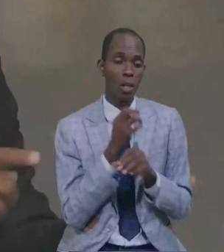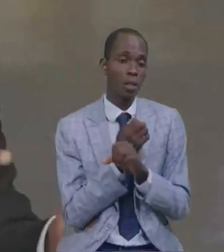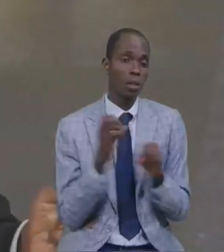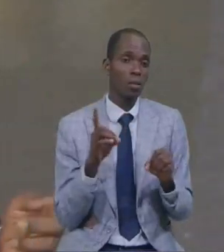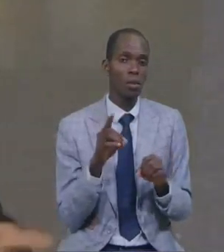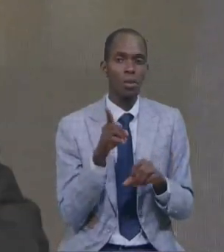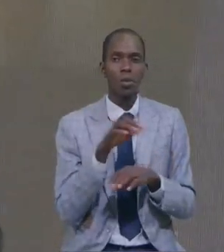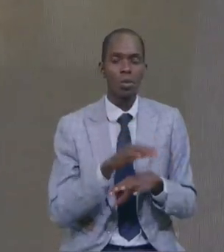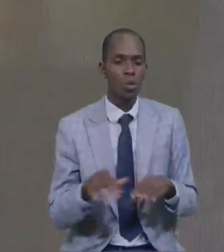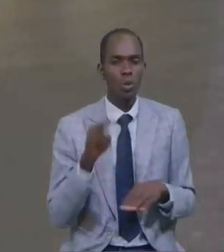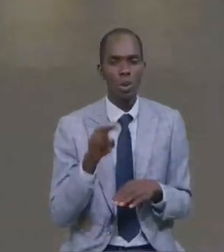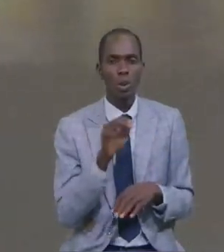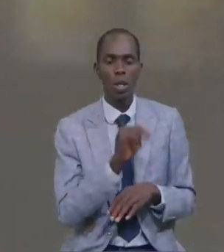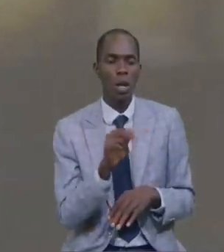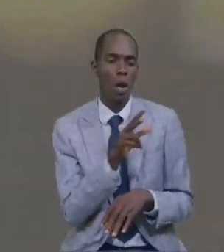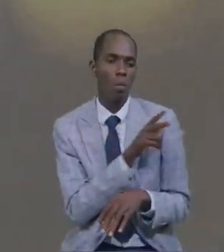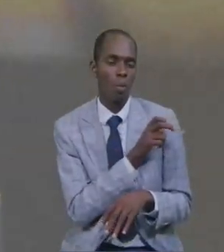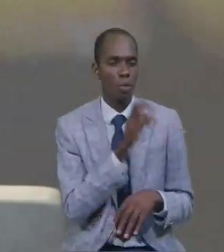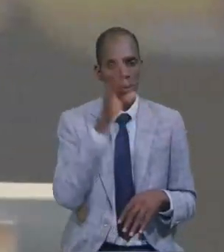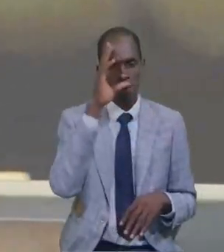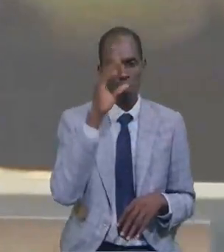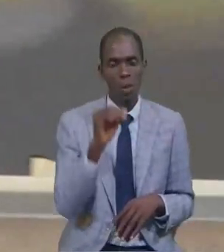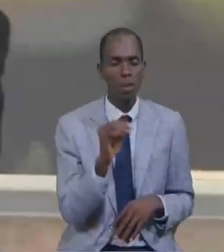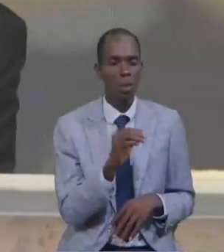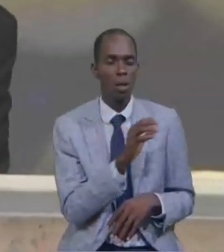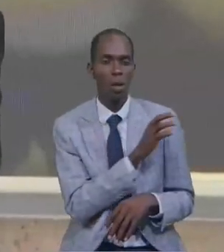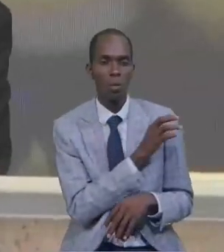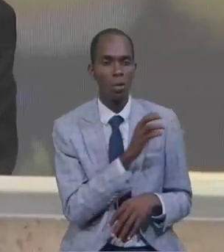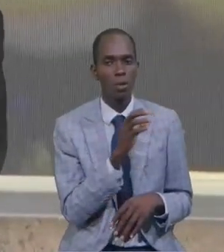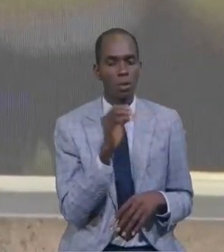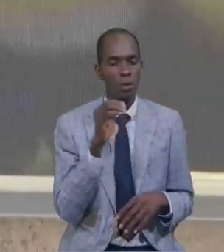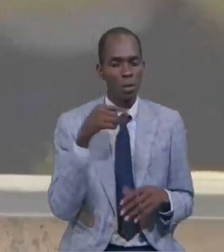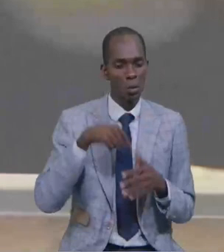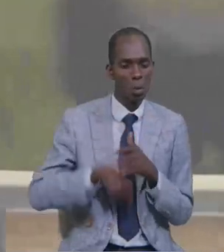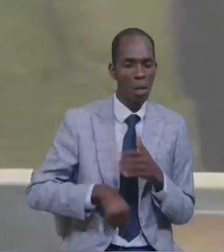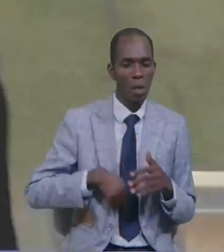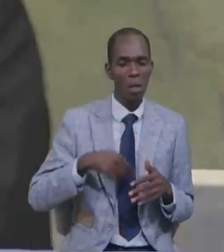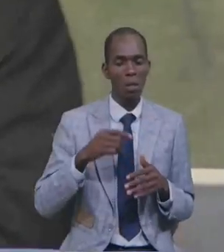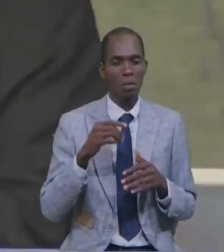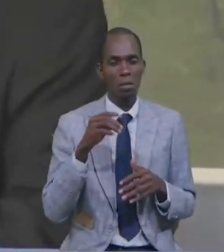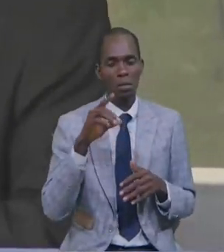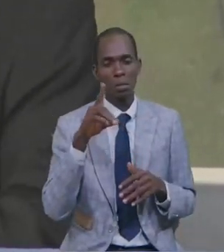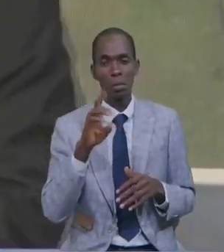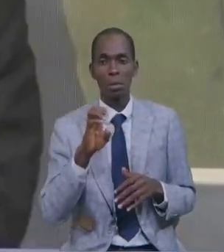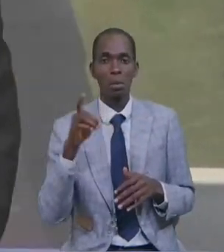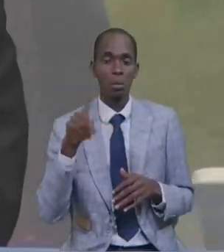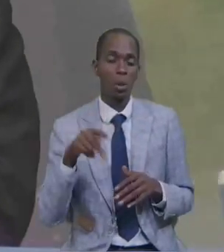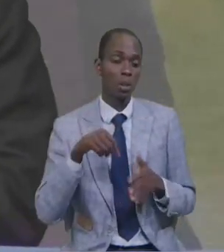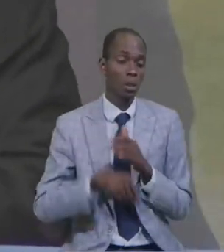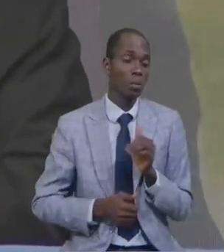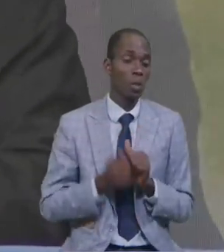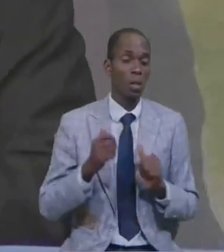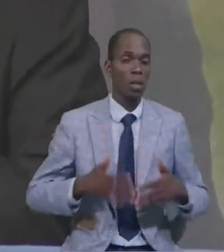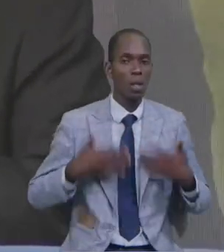Un officier de la vie profonde pour vous suivre et vous regardez derrière et vous regardez par-ci par-là.